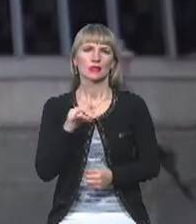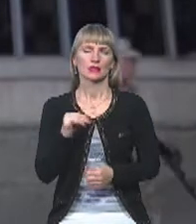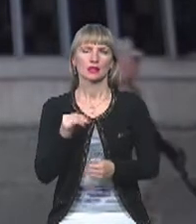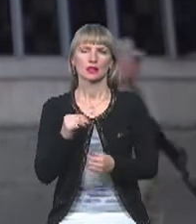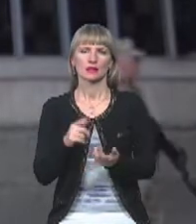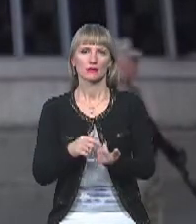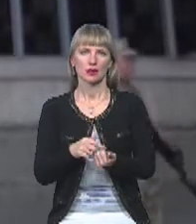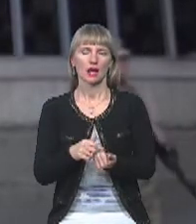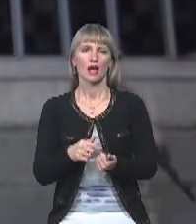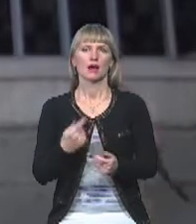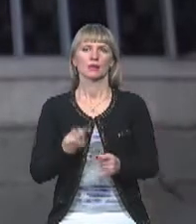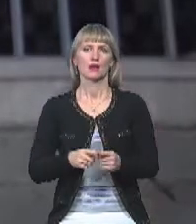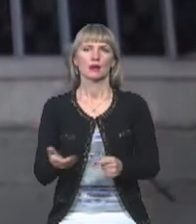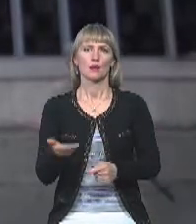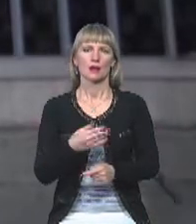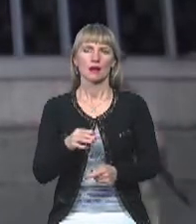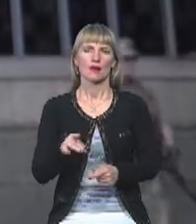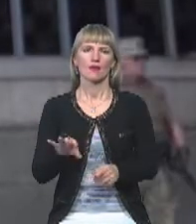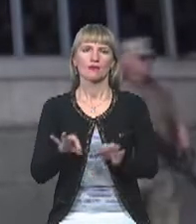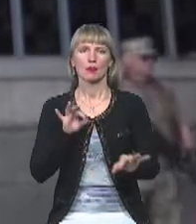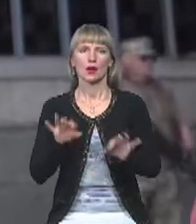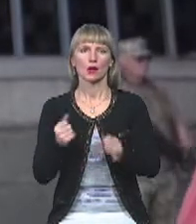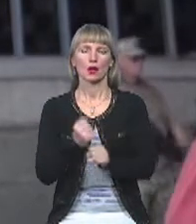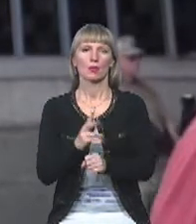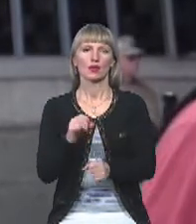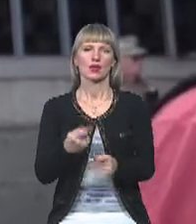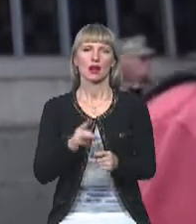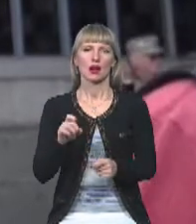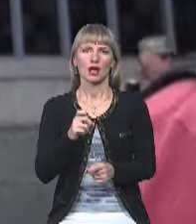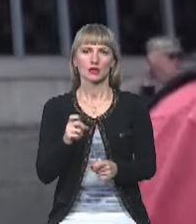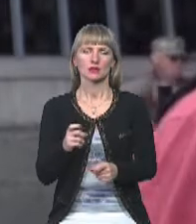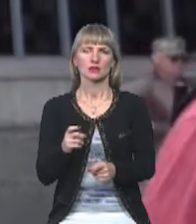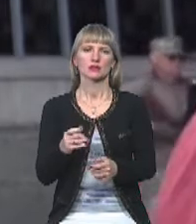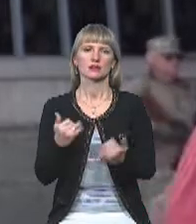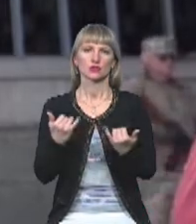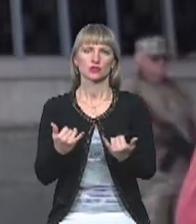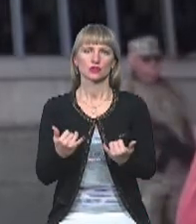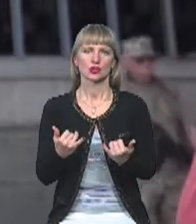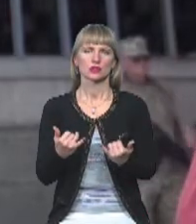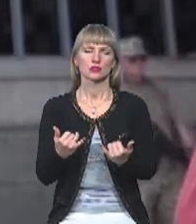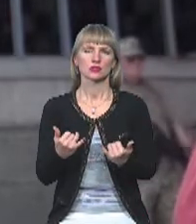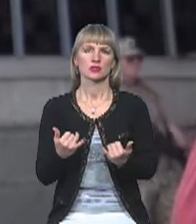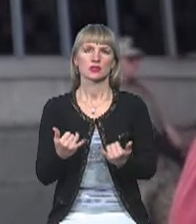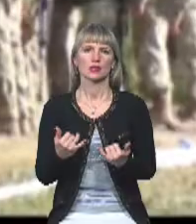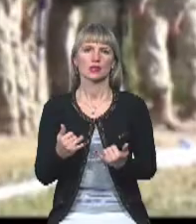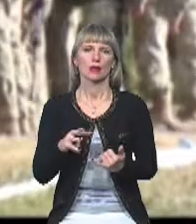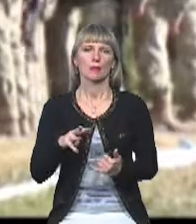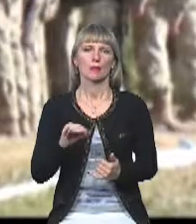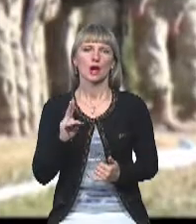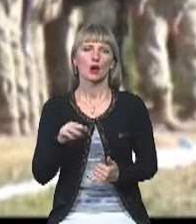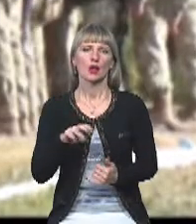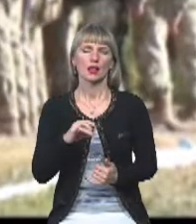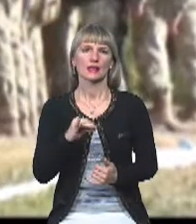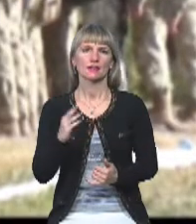Тому ми вибірково робимо. На цей раз прийшла, допустимо, практичні дії Миколаївщини.